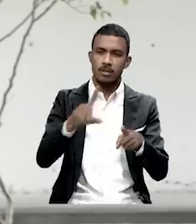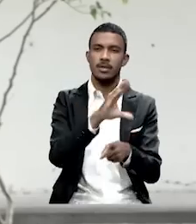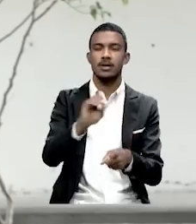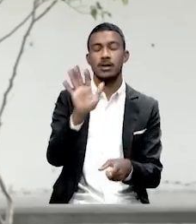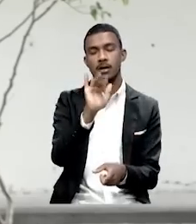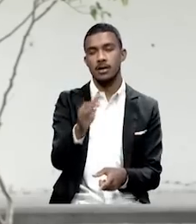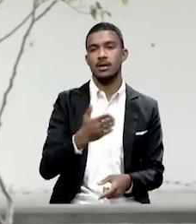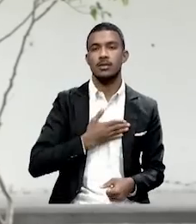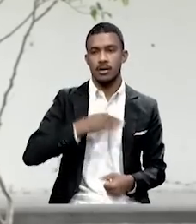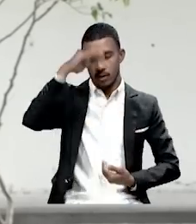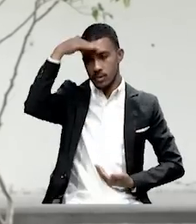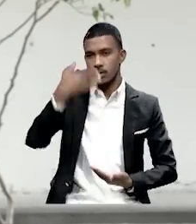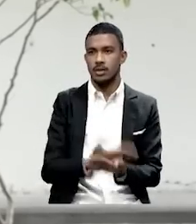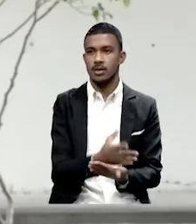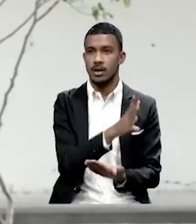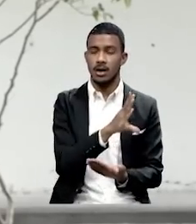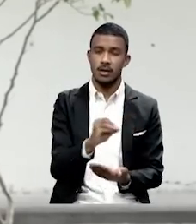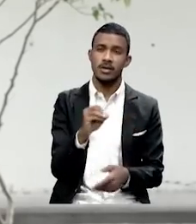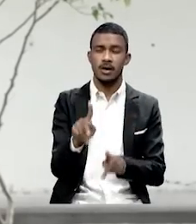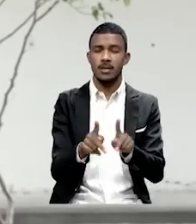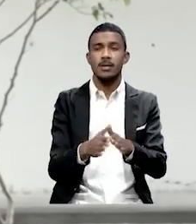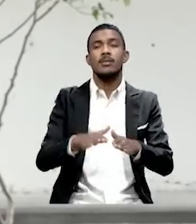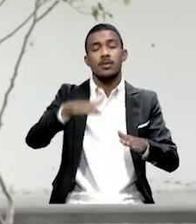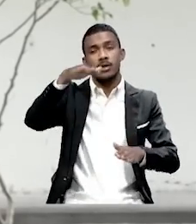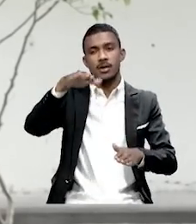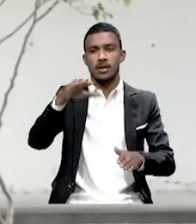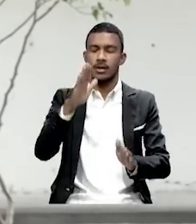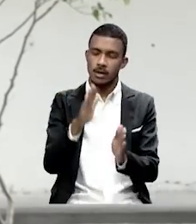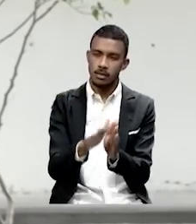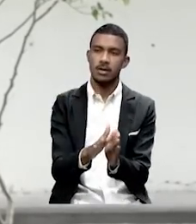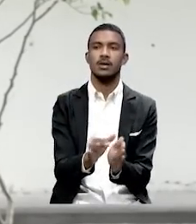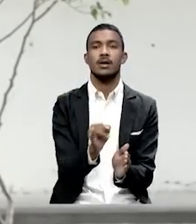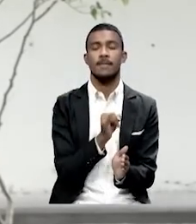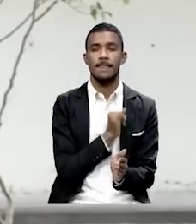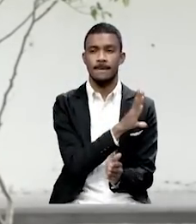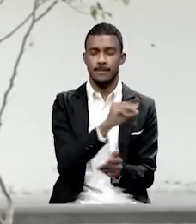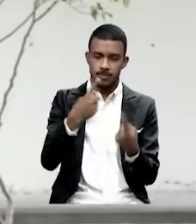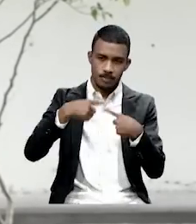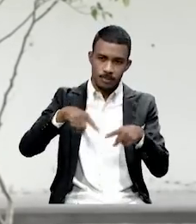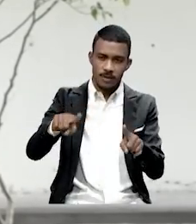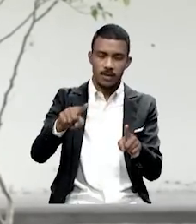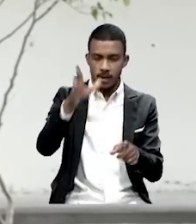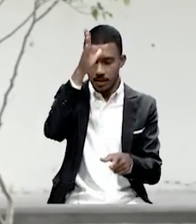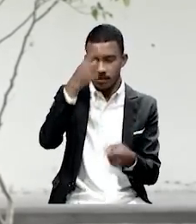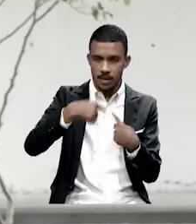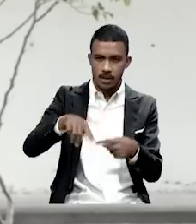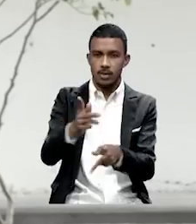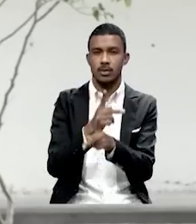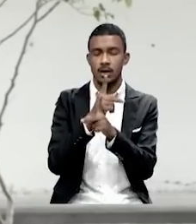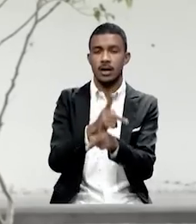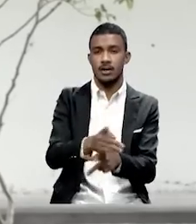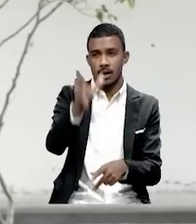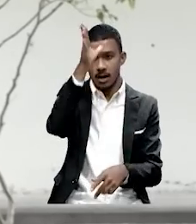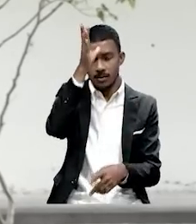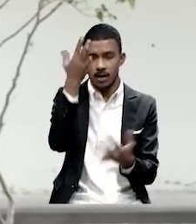ni. Hang ni bawa tu nabi dia kikuan ni, kita apa bafal perakui daru. Nama kata saya nama ansa kata